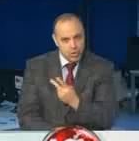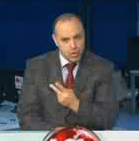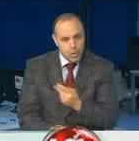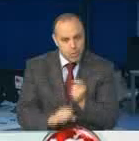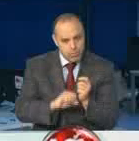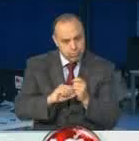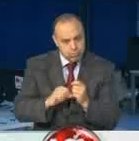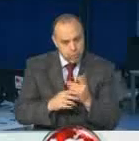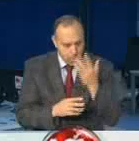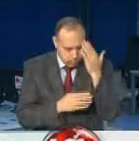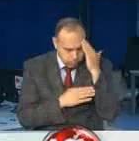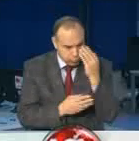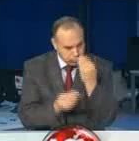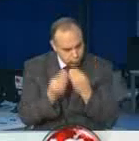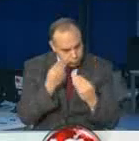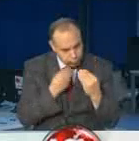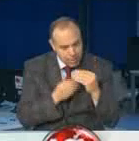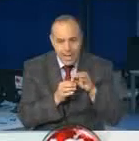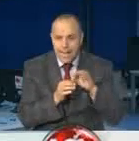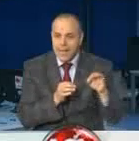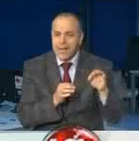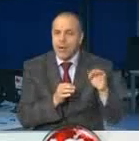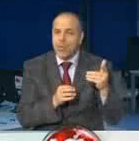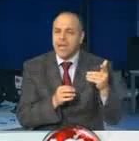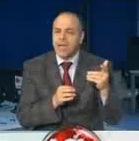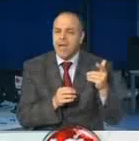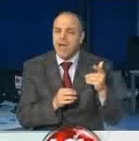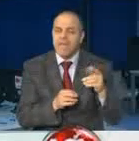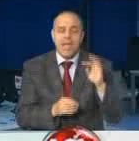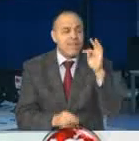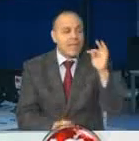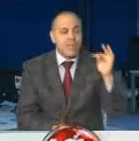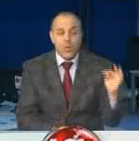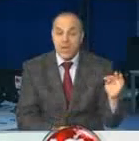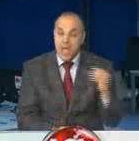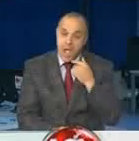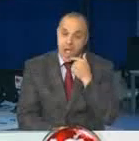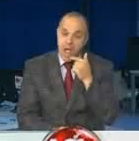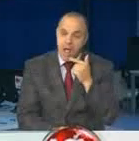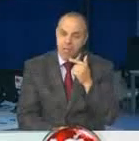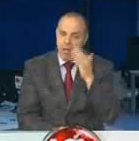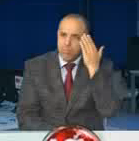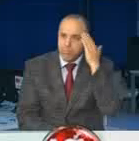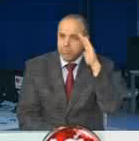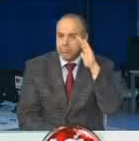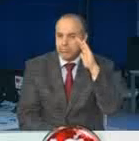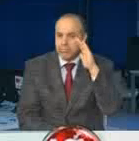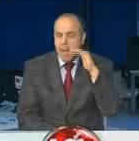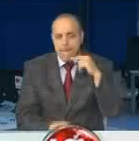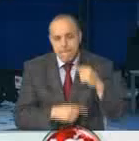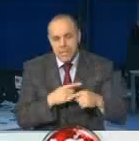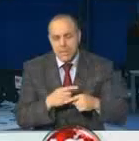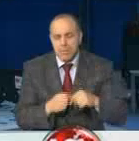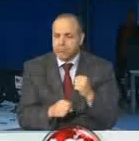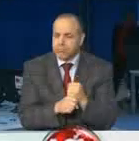ونحات عصامي التكوين من قرية شننية الأثرية بتطاوين. فنان صنع لنفسه مسيرة فنية